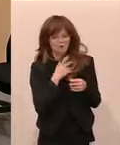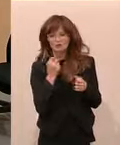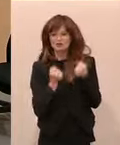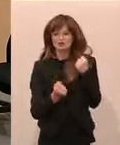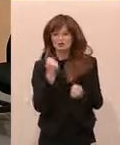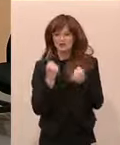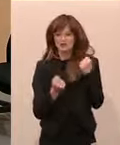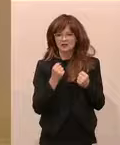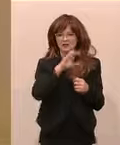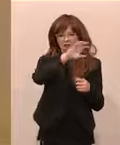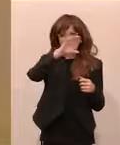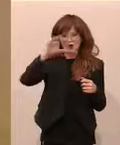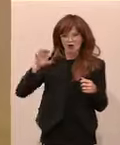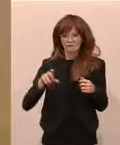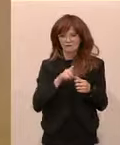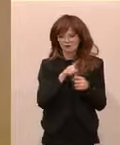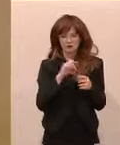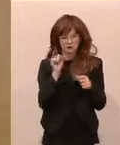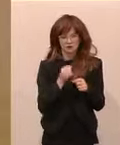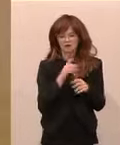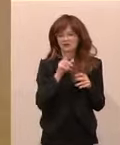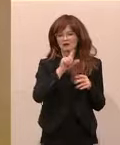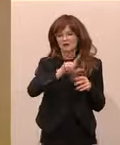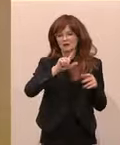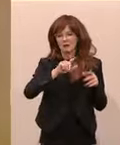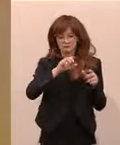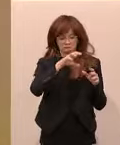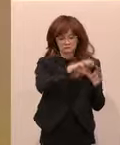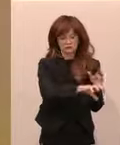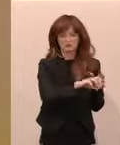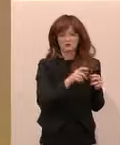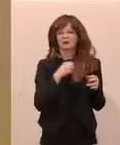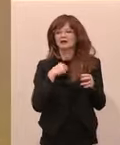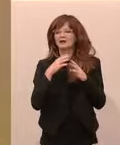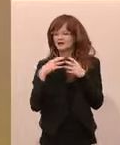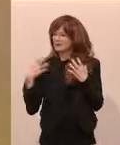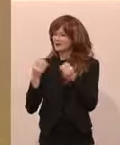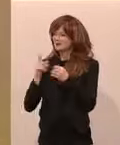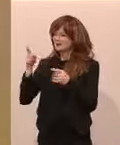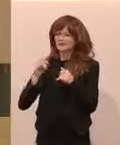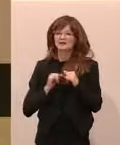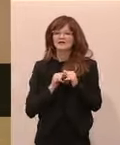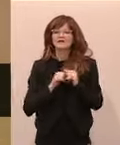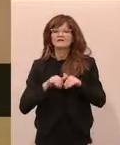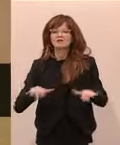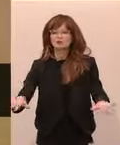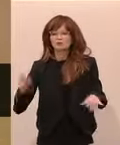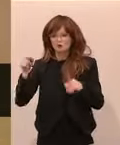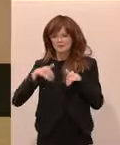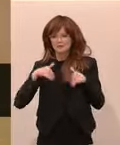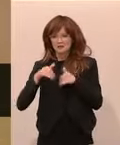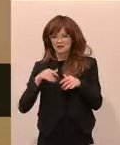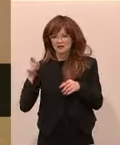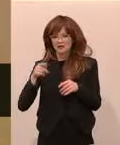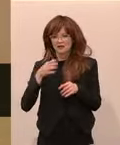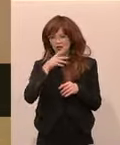Trotz der schwierigen topografischen Lage ist Österreich gemeinsam mit Infrastrukturminister Norbert Hofer bei der Einführung neuer Technologien